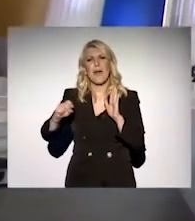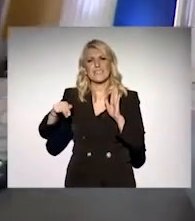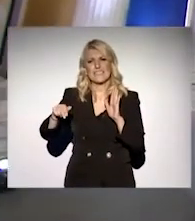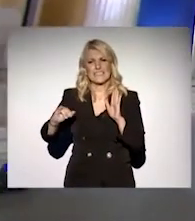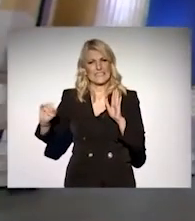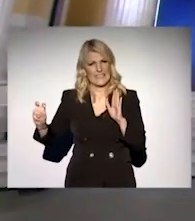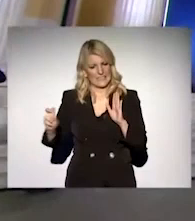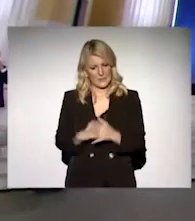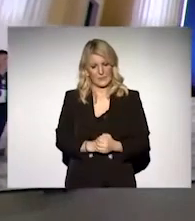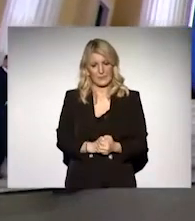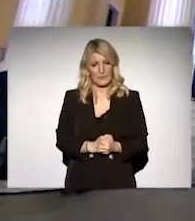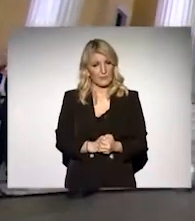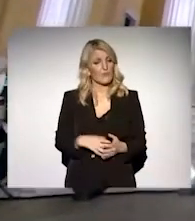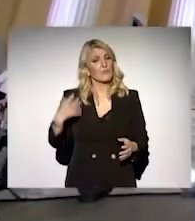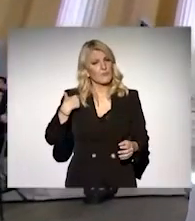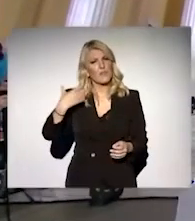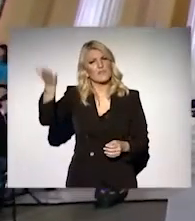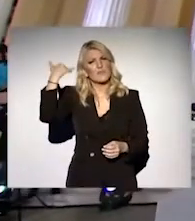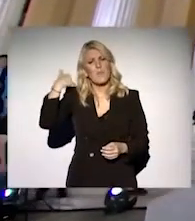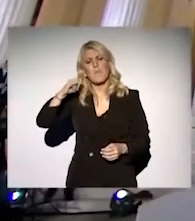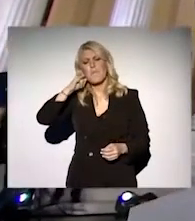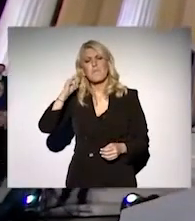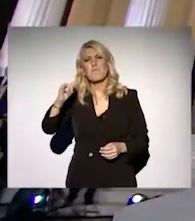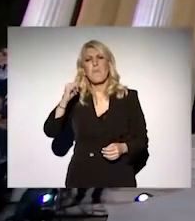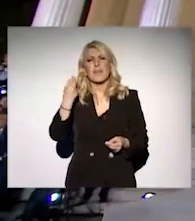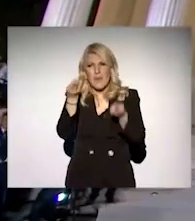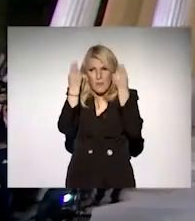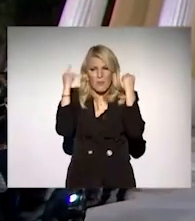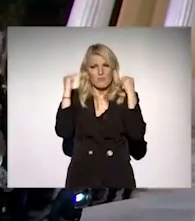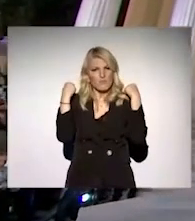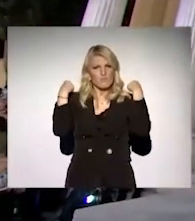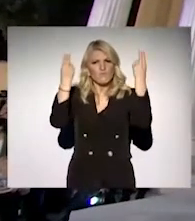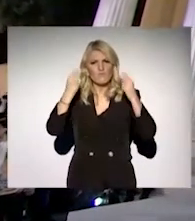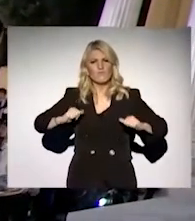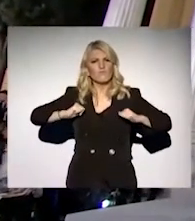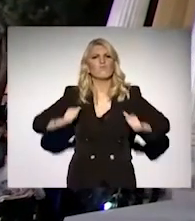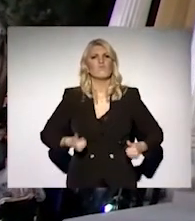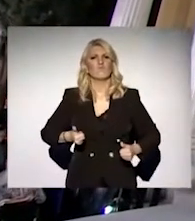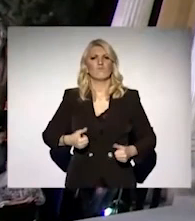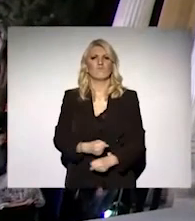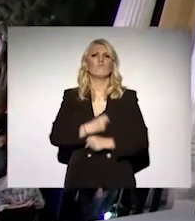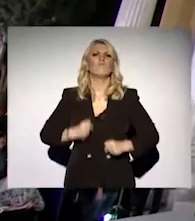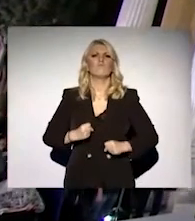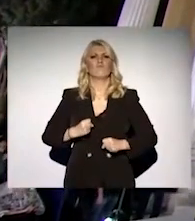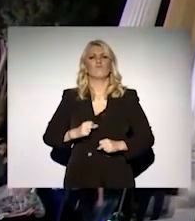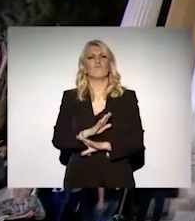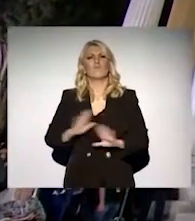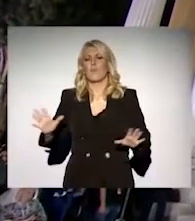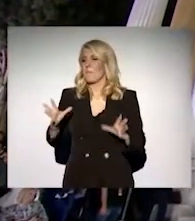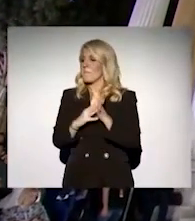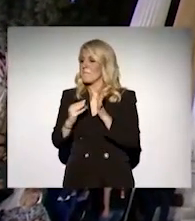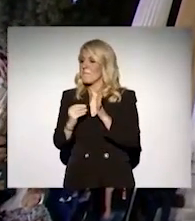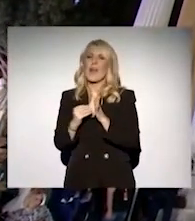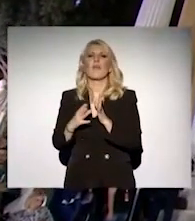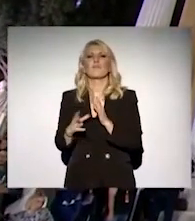πολύ μεγάλη κουβέντα, έχει σηκωθεί απίστευτα πολύ σκόνη και πώς αλλιώς να γίνει όταν πρόκειται για την τραγωδία των